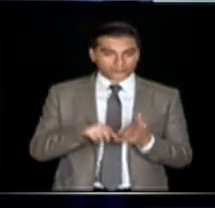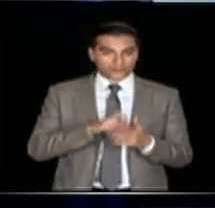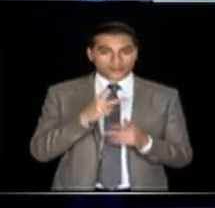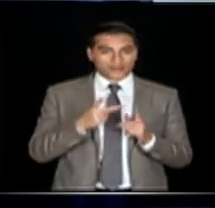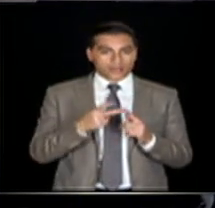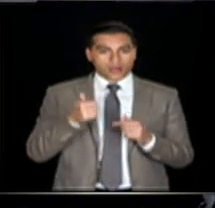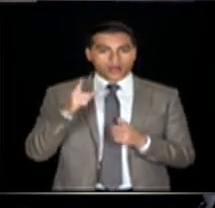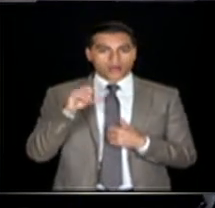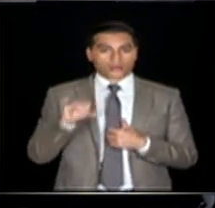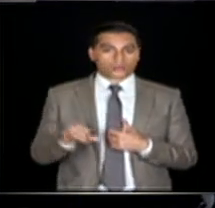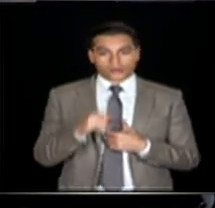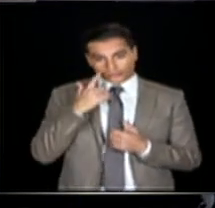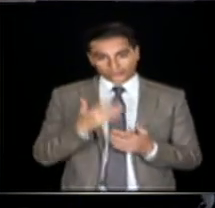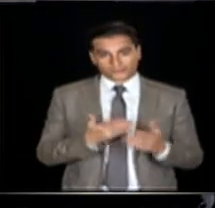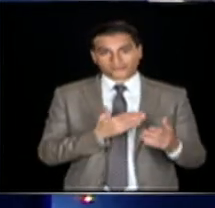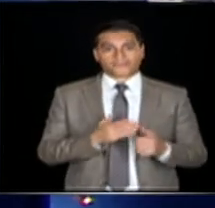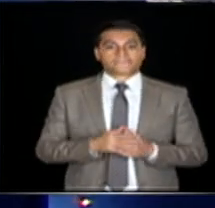أروى، اتفضلي يا أروى.